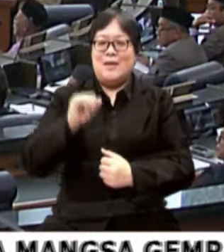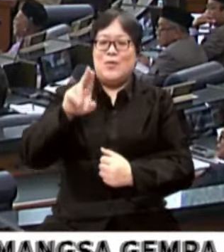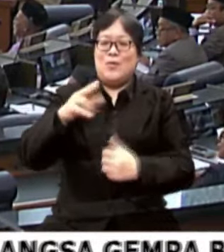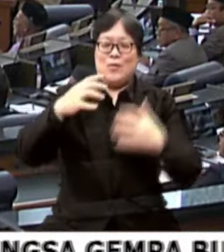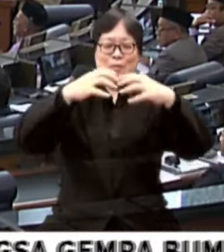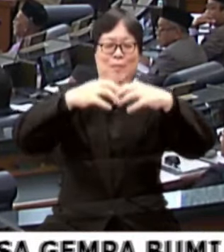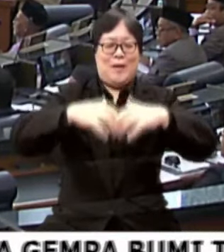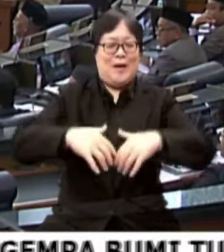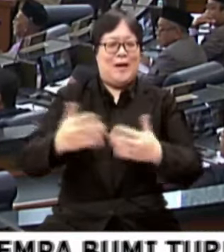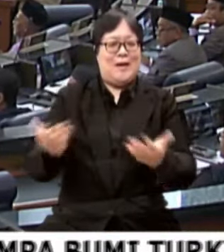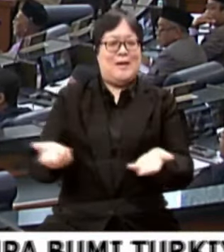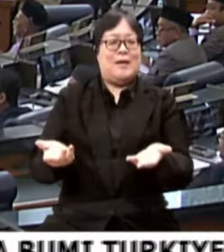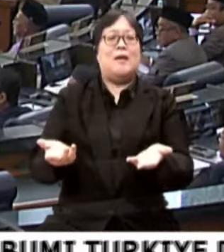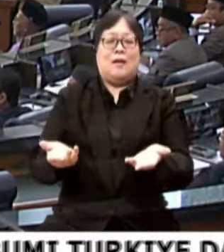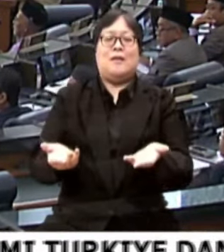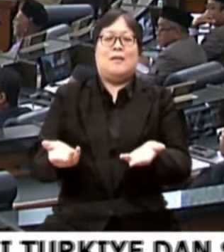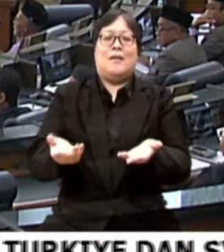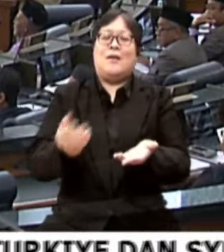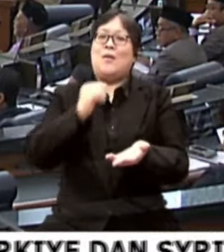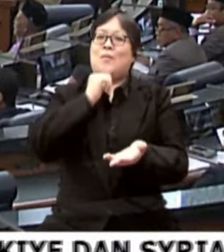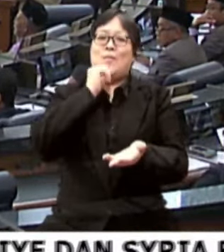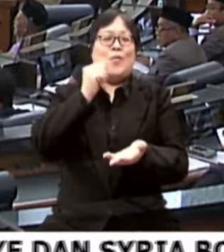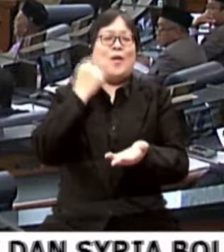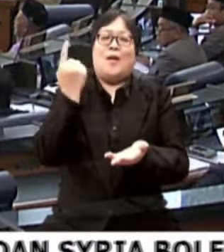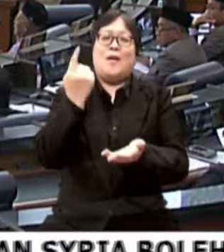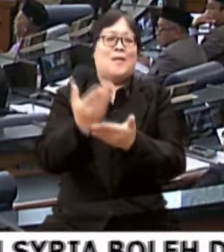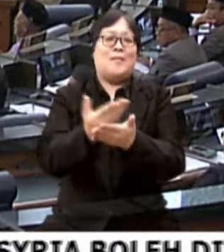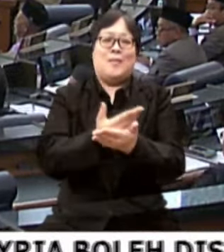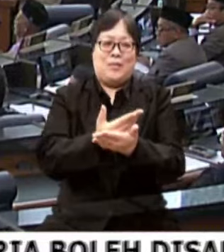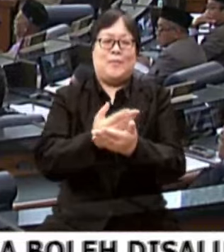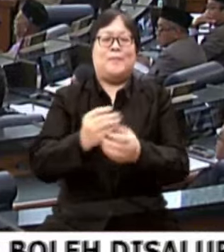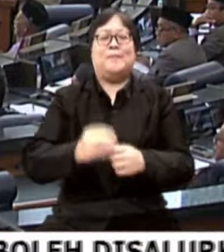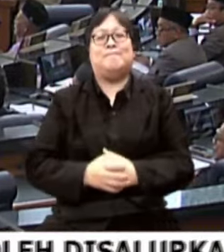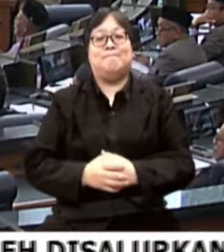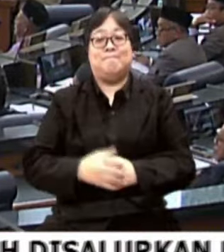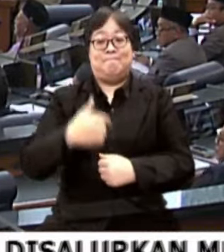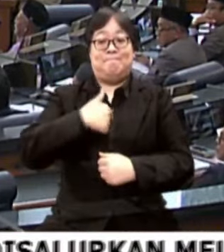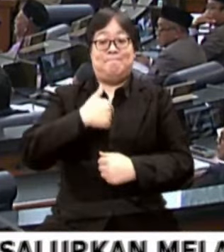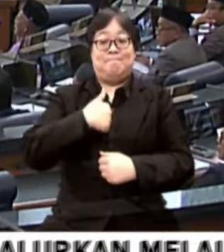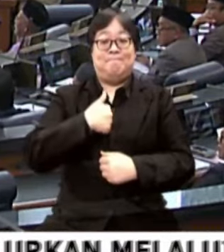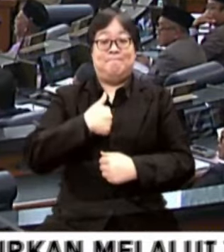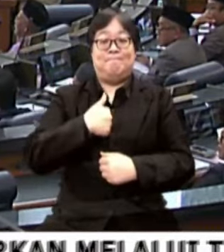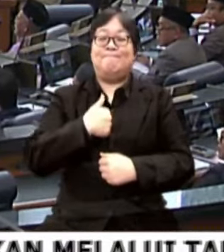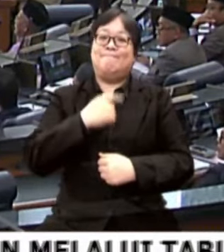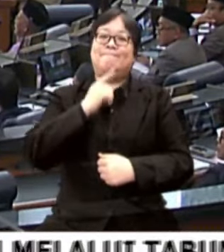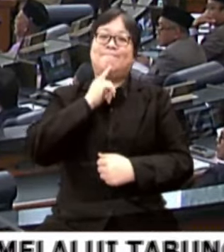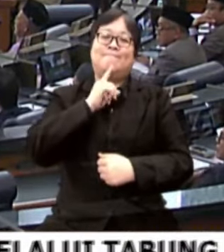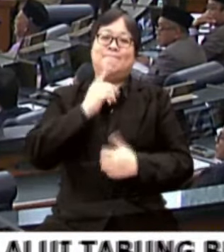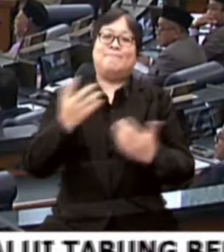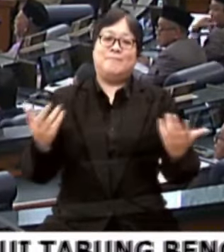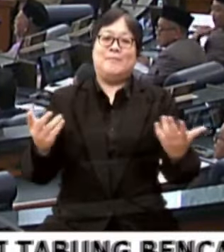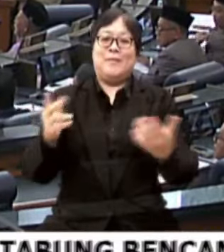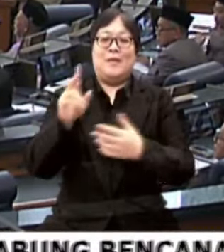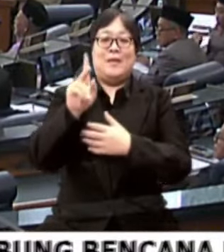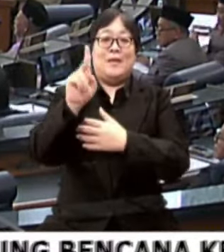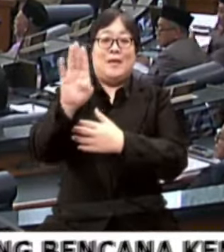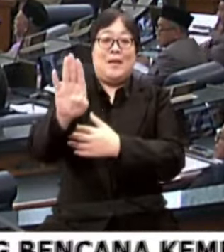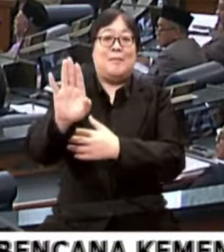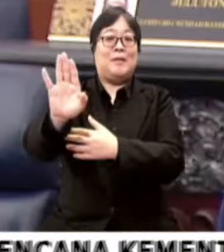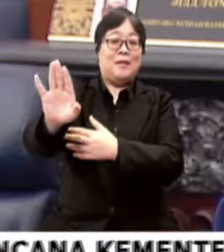ini memang bukan lagi perkara yang baru dan saya walaupun Kota Baru ini